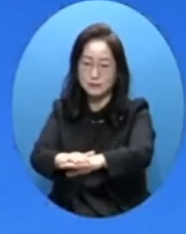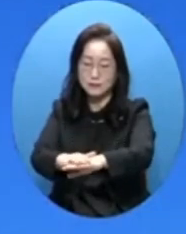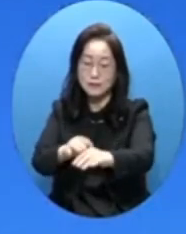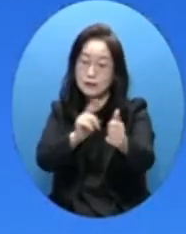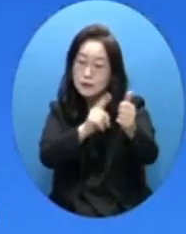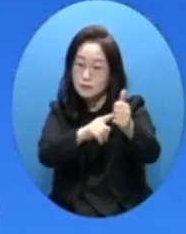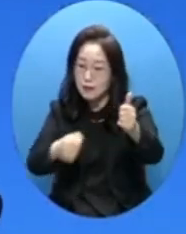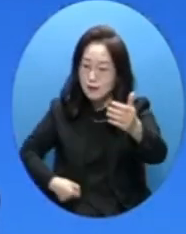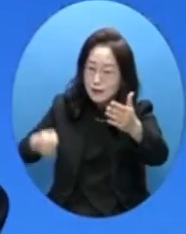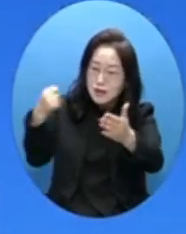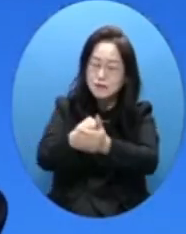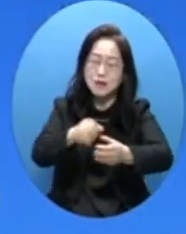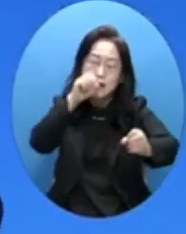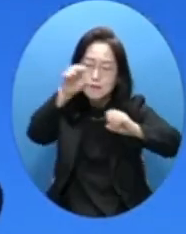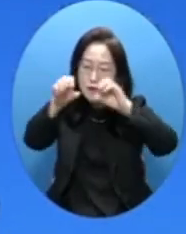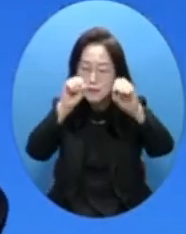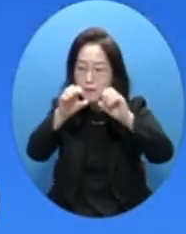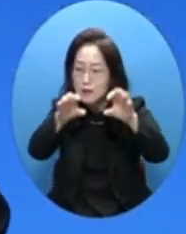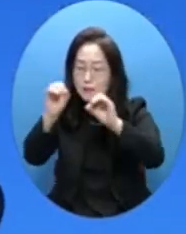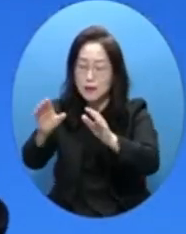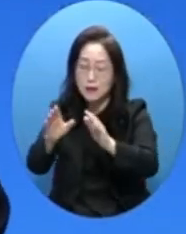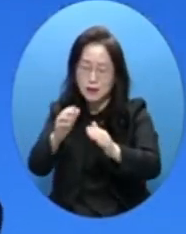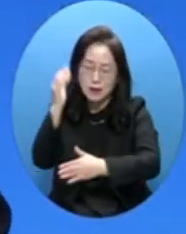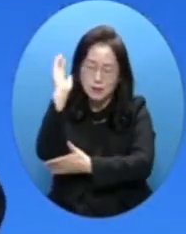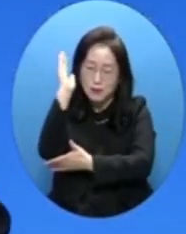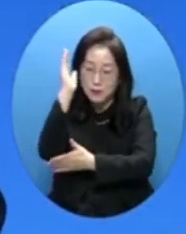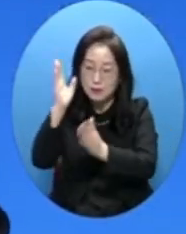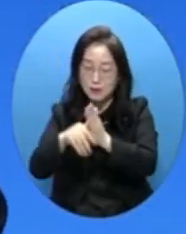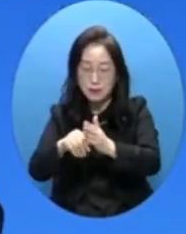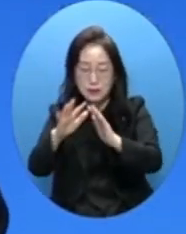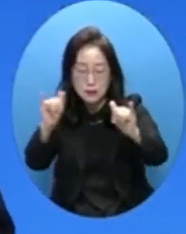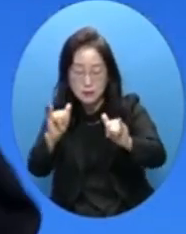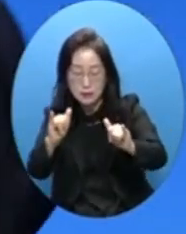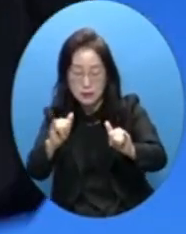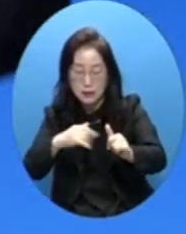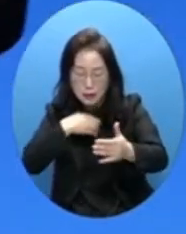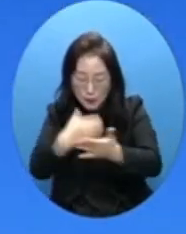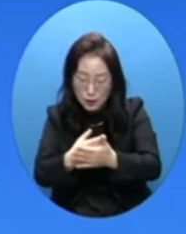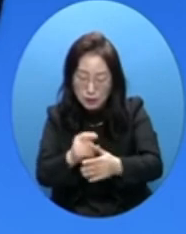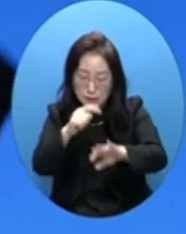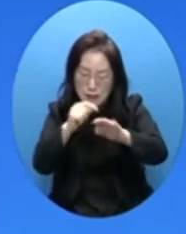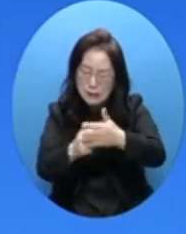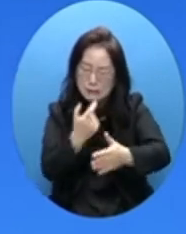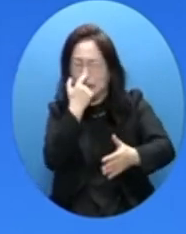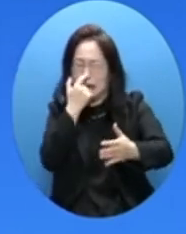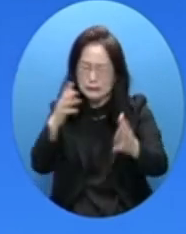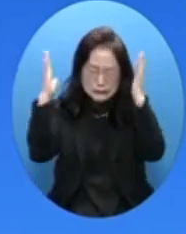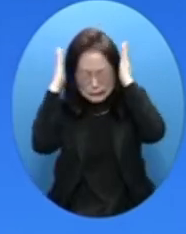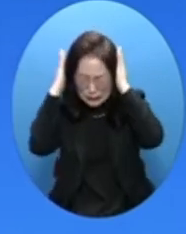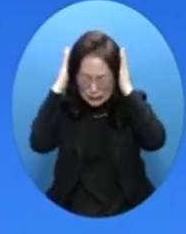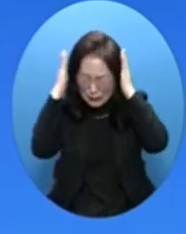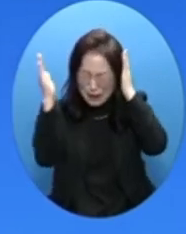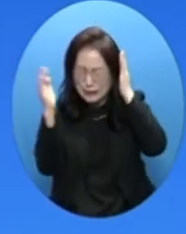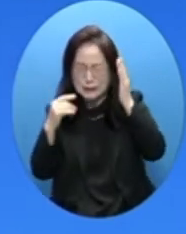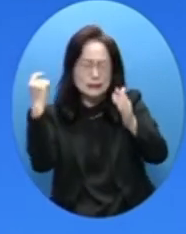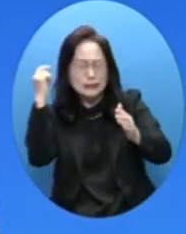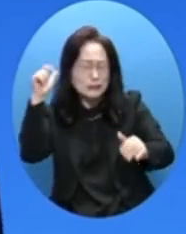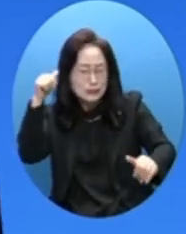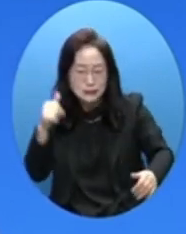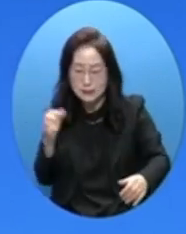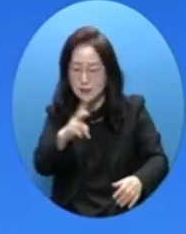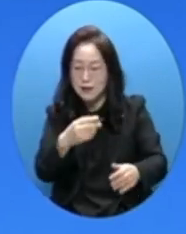전했든지 그 말씀이 모든 사람의 마음을 감동시켰습니다. 양심을 찔렀습니다. 그래서 귀를 닫고 돌을 던져 그를 죽였던